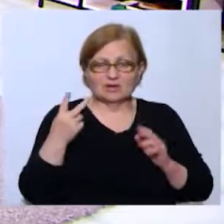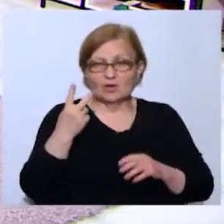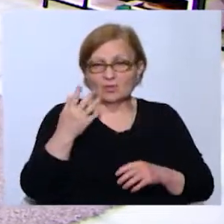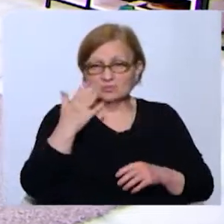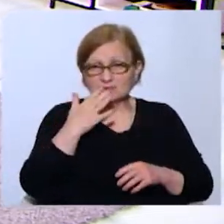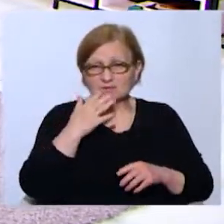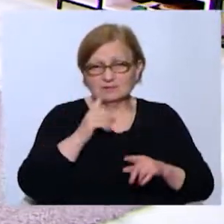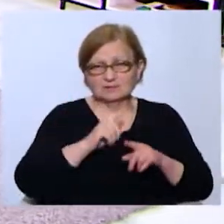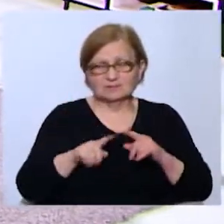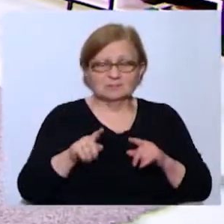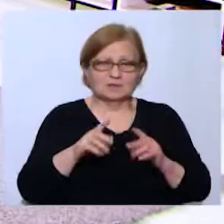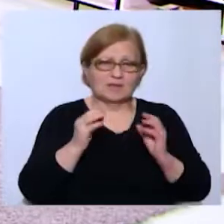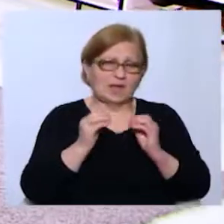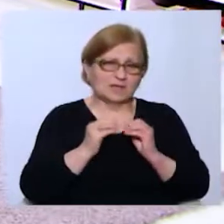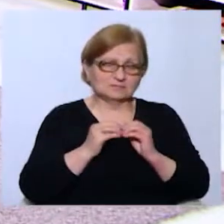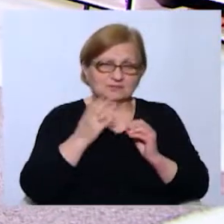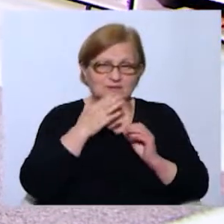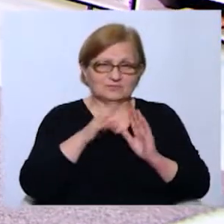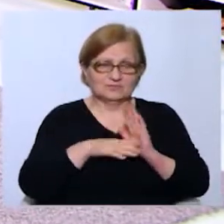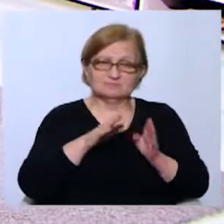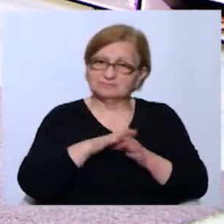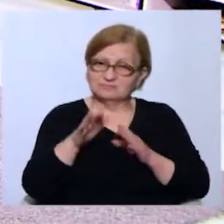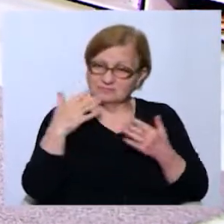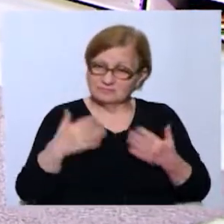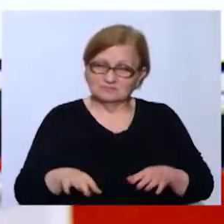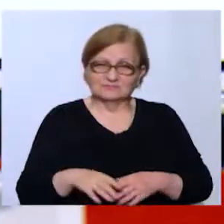გაკვეთილიც და უკვე 10 გაკვეთილი გვექნება ჩაწერილი.